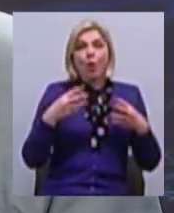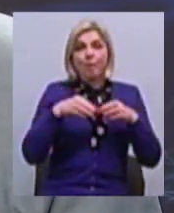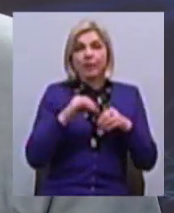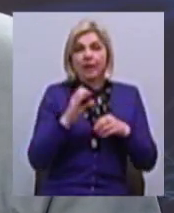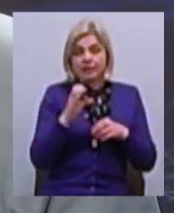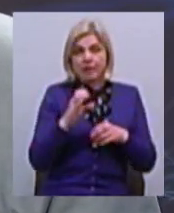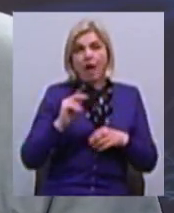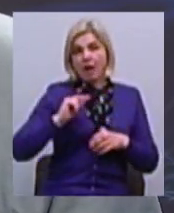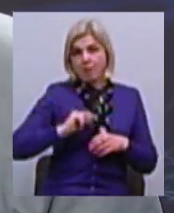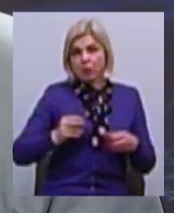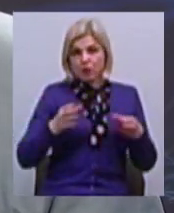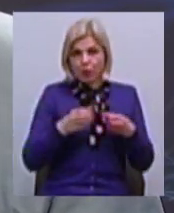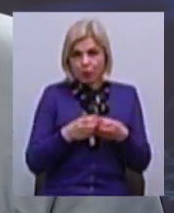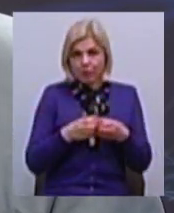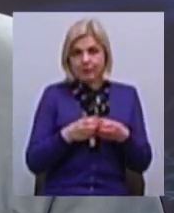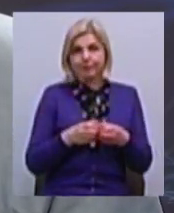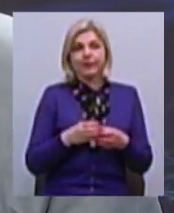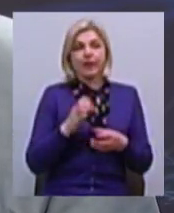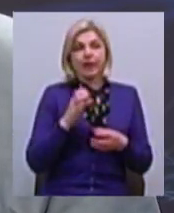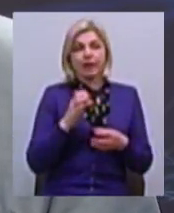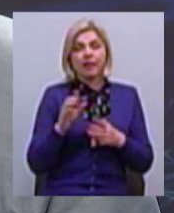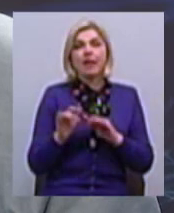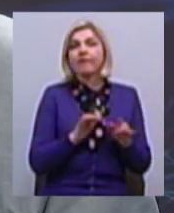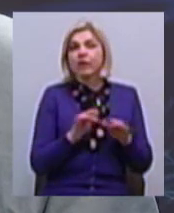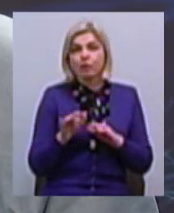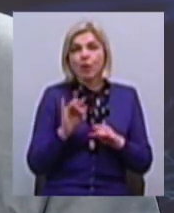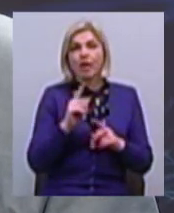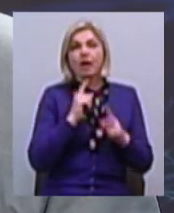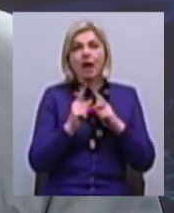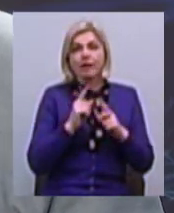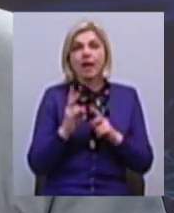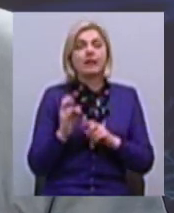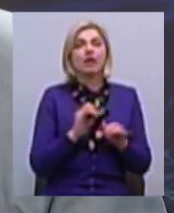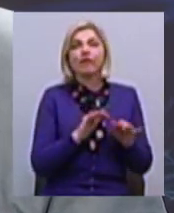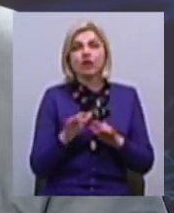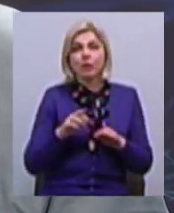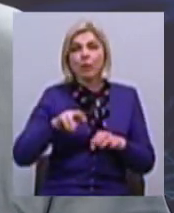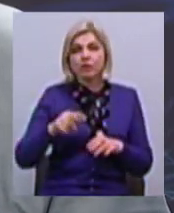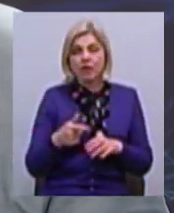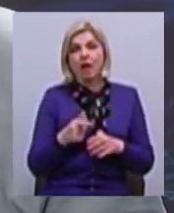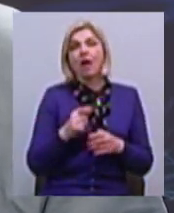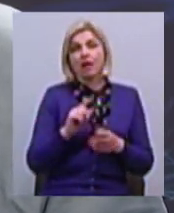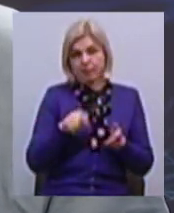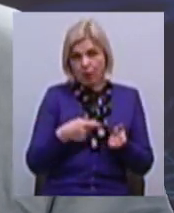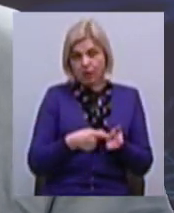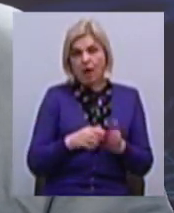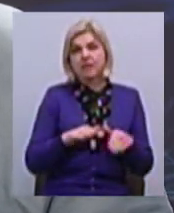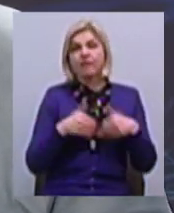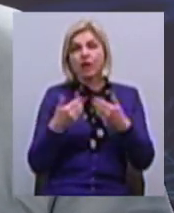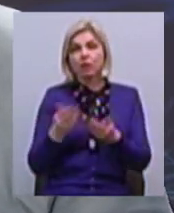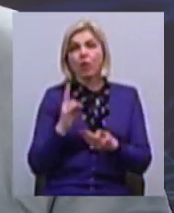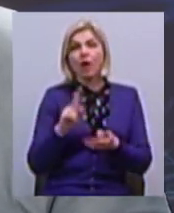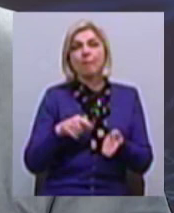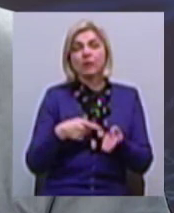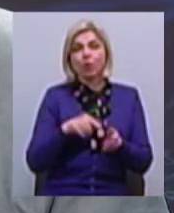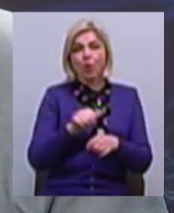робоча група з нерухомості, рада нерухомості міста Миколаєва звернулася до міського голови з проханням створити